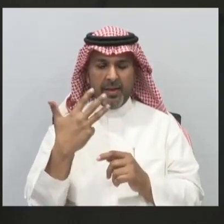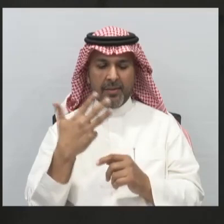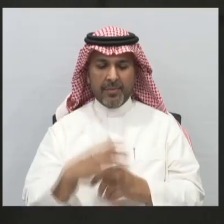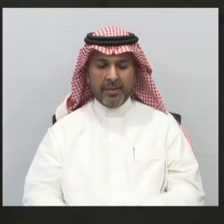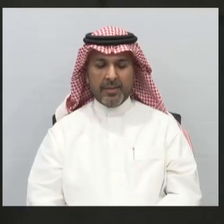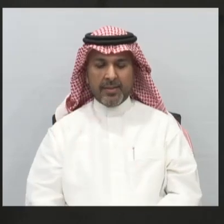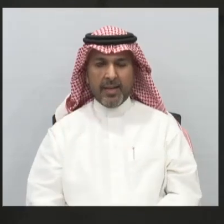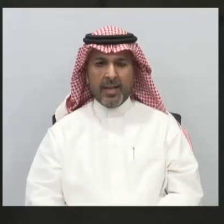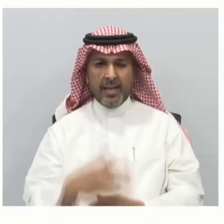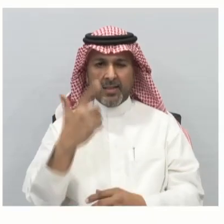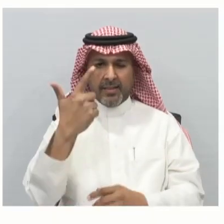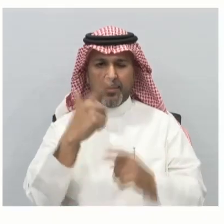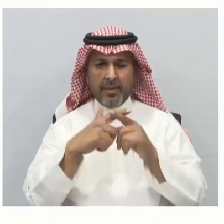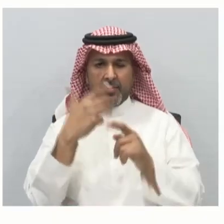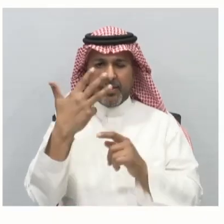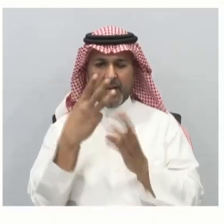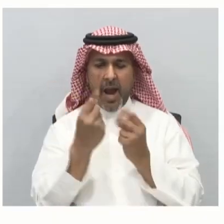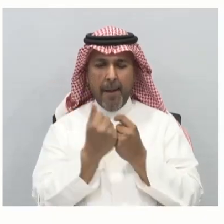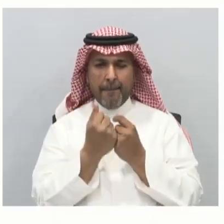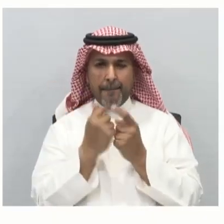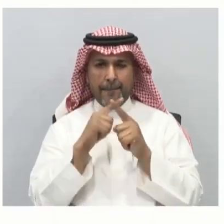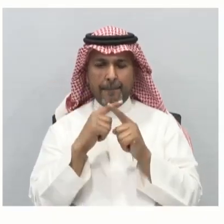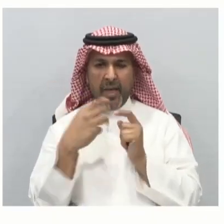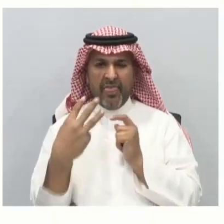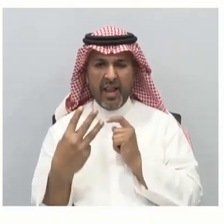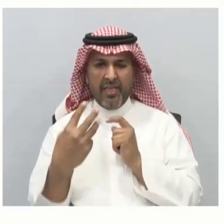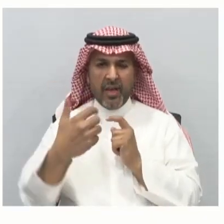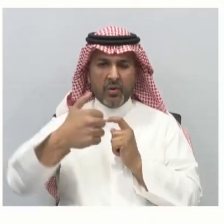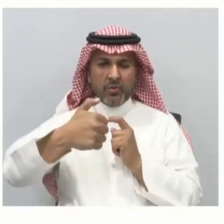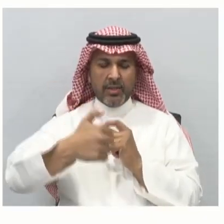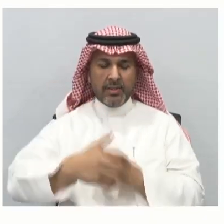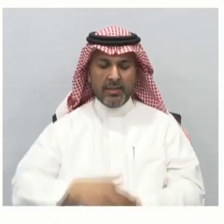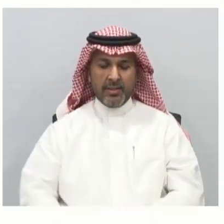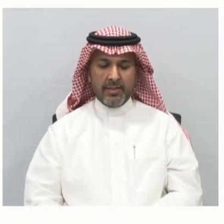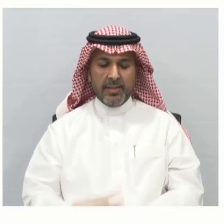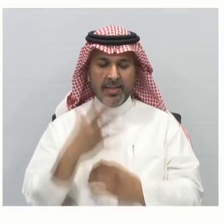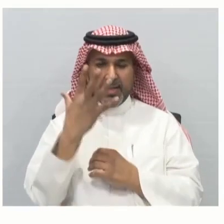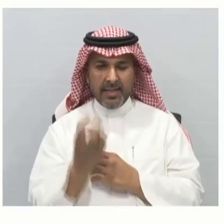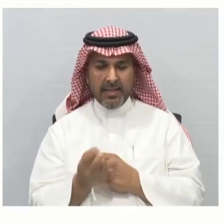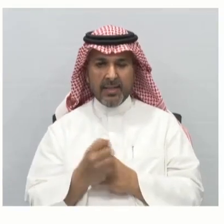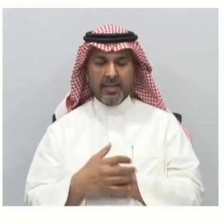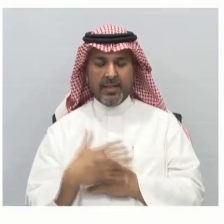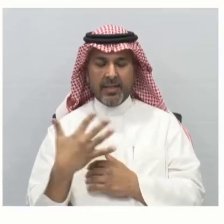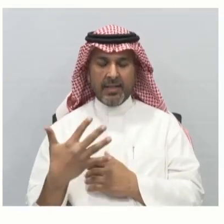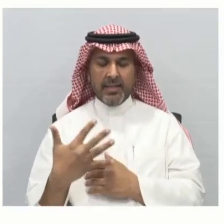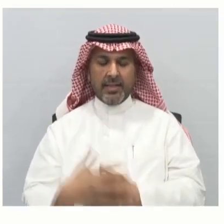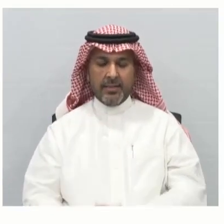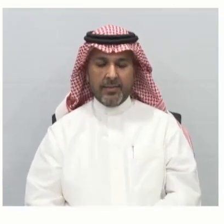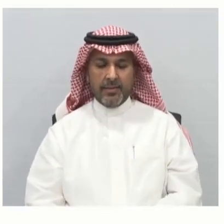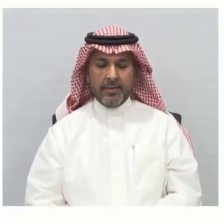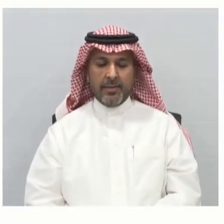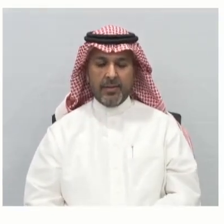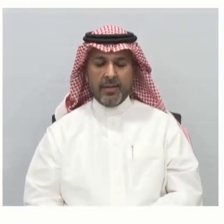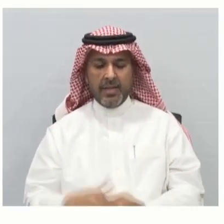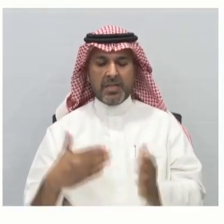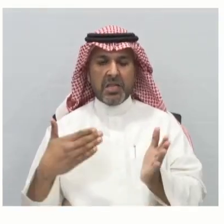اقل يكون التسعه يعطينا ثلاثه وست ين راح الان يتبقى خمسه